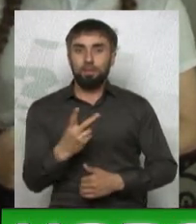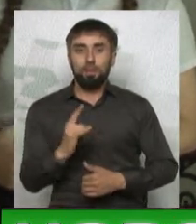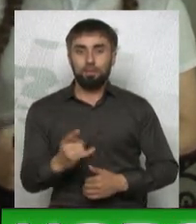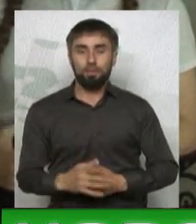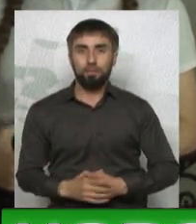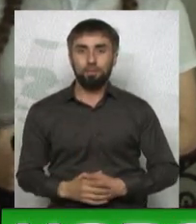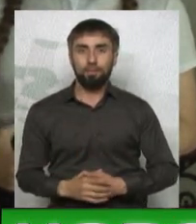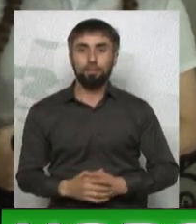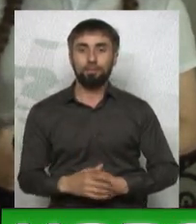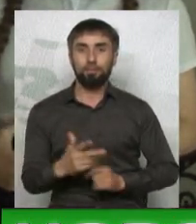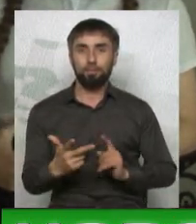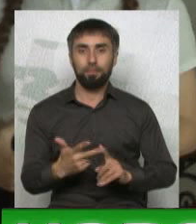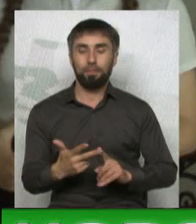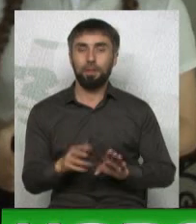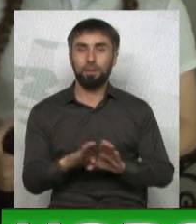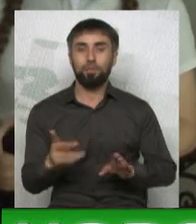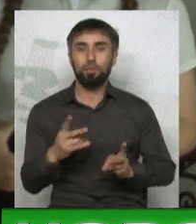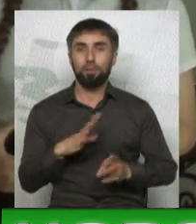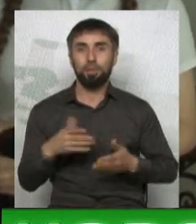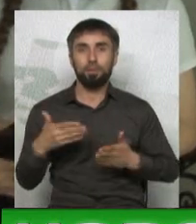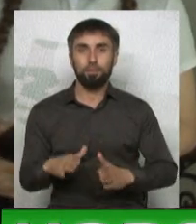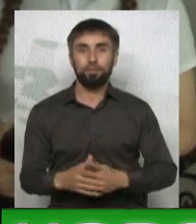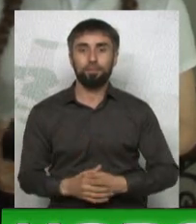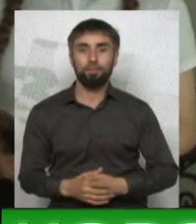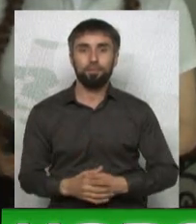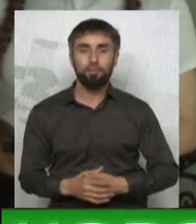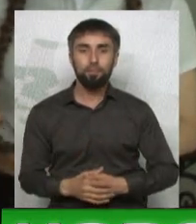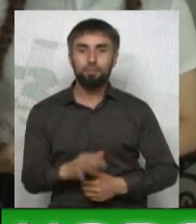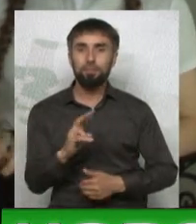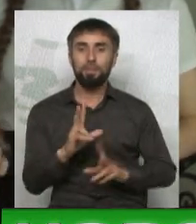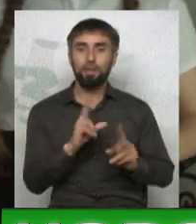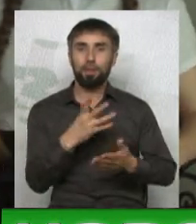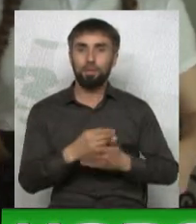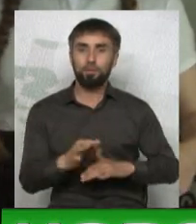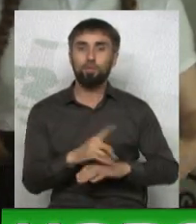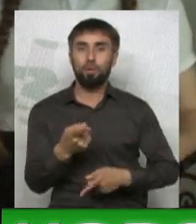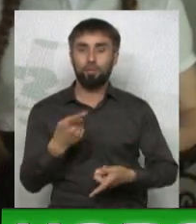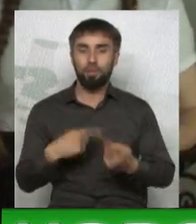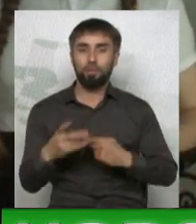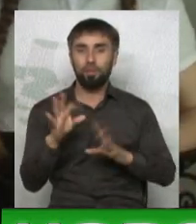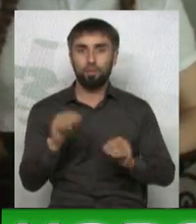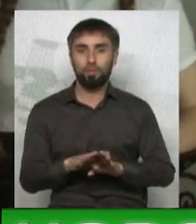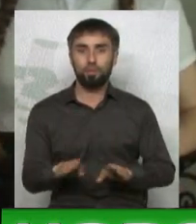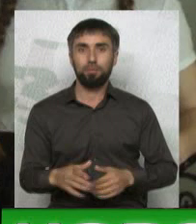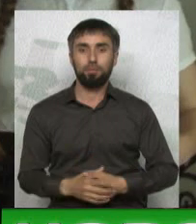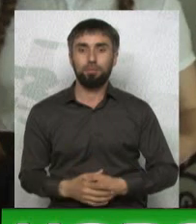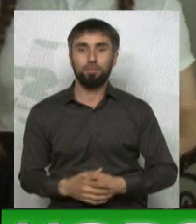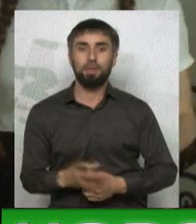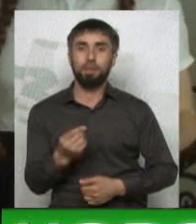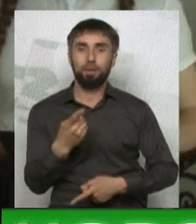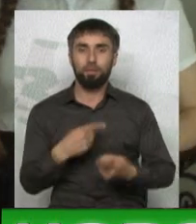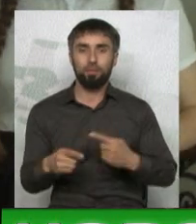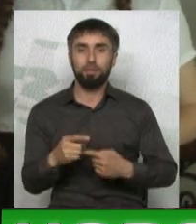ребенка, третий также должен был родиться. Он обещал своей жене, что вернется, но все-таки не